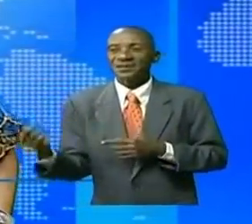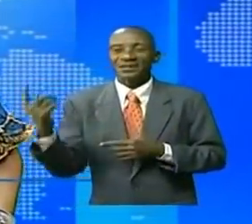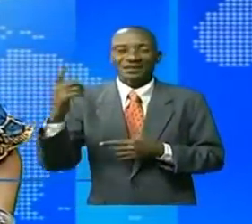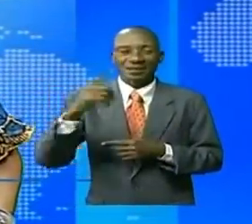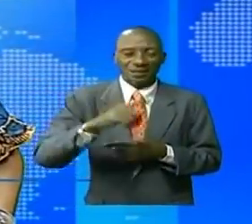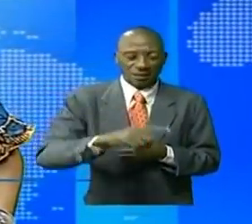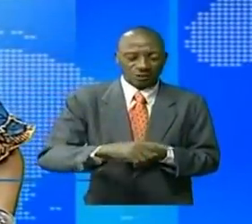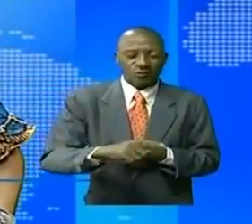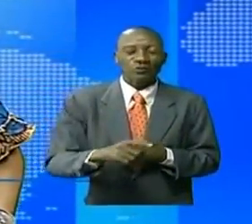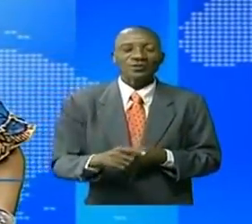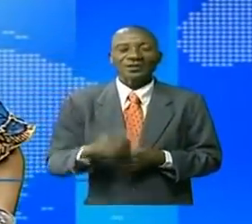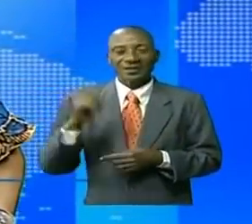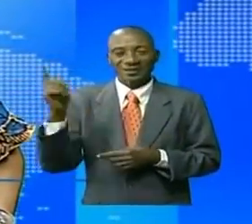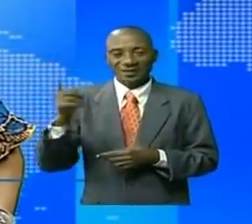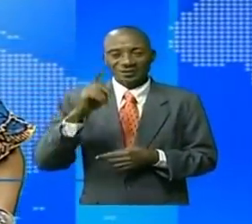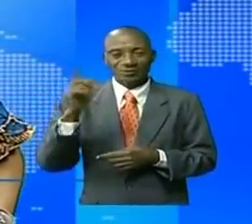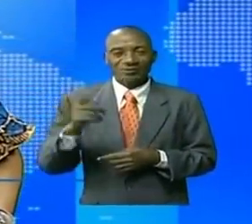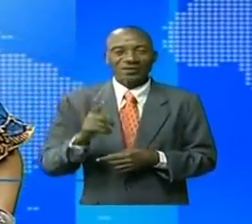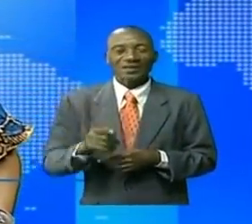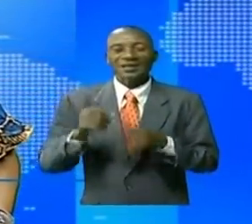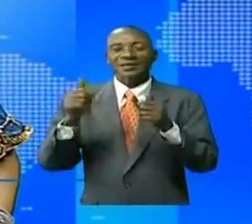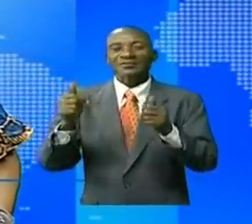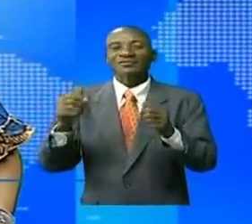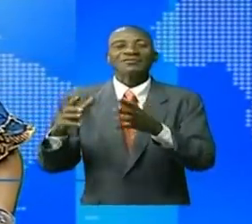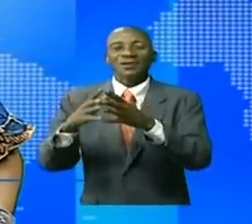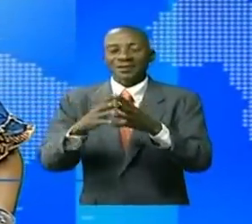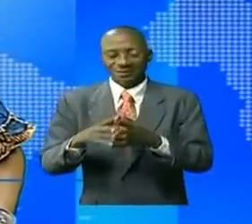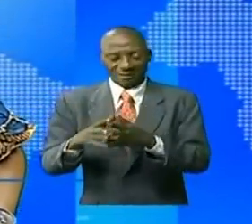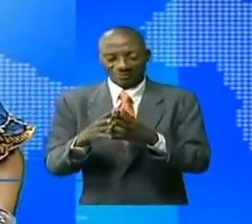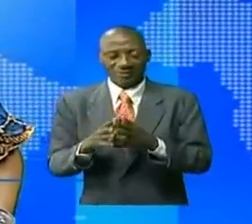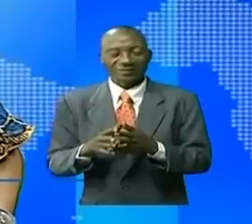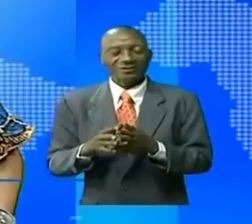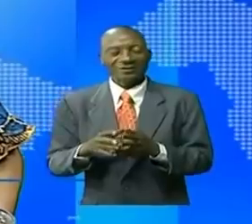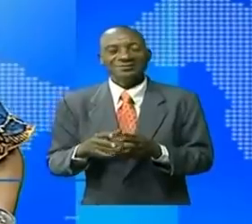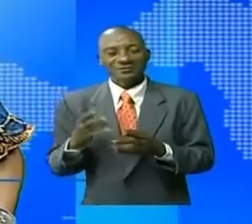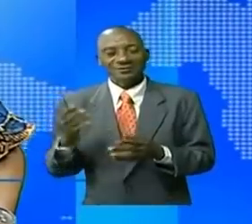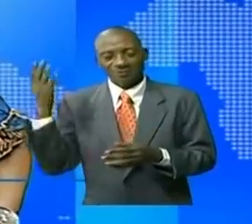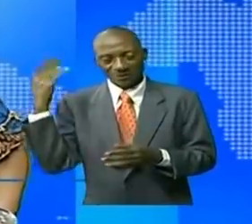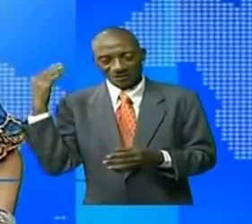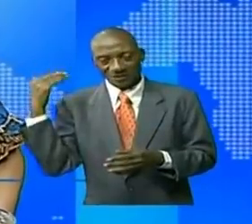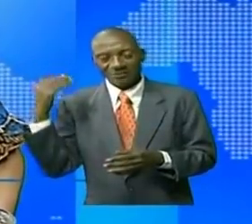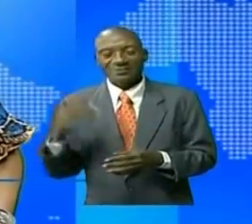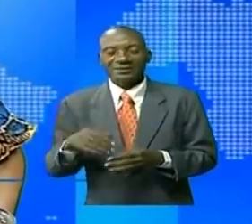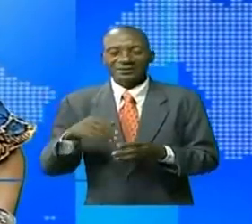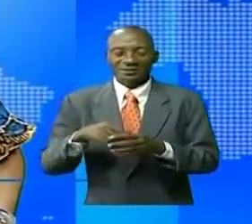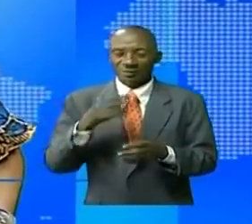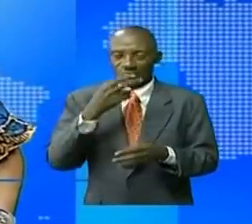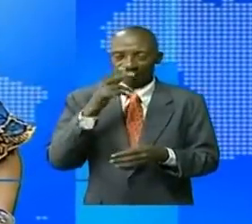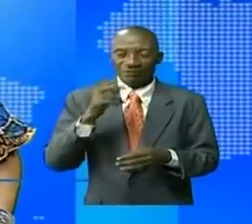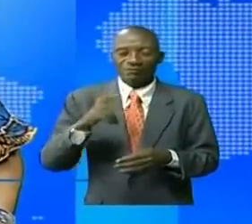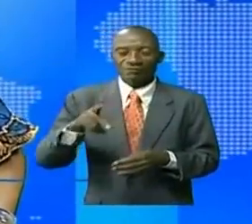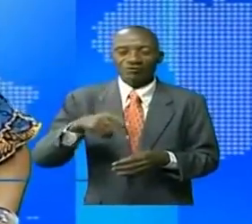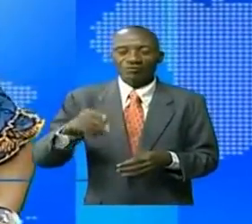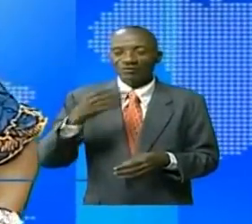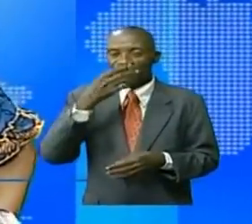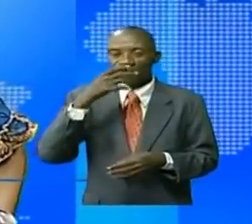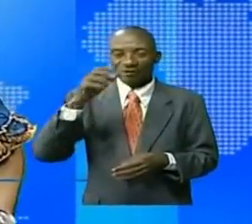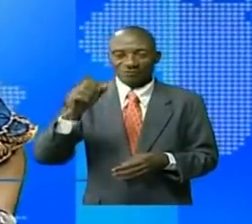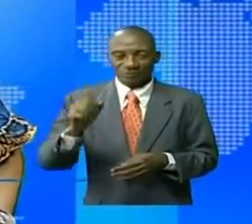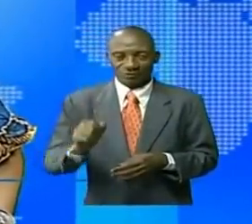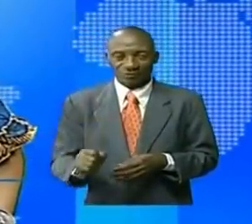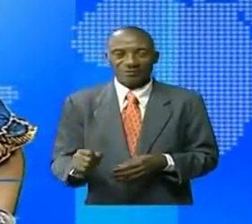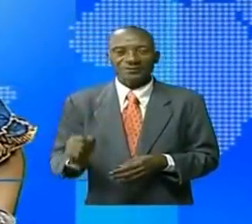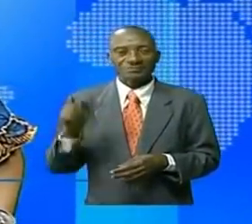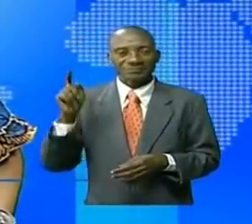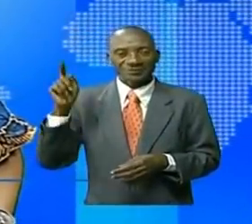ensemble en paix a été célébrée par la dynamique Alexis Guizaro à Bukavu, dans la province du Sud Kivu, les temps forts